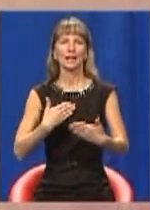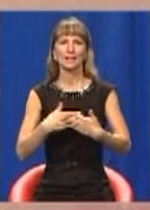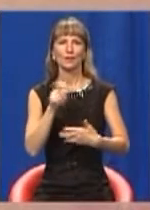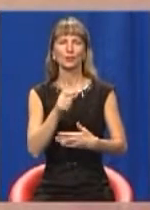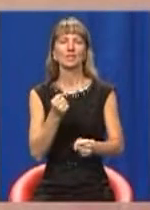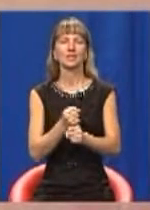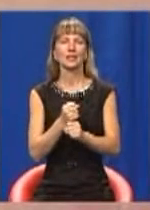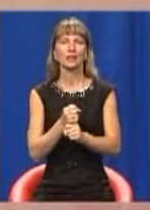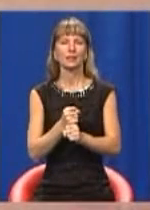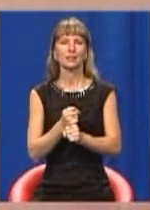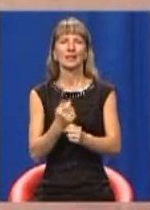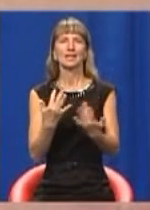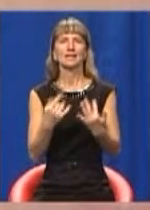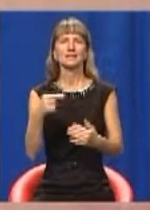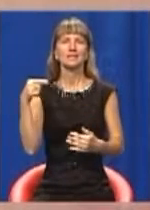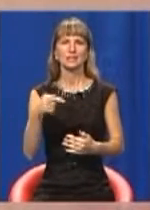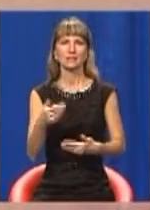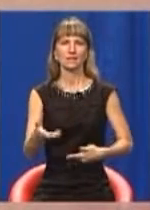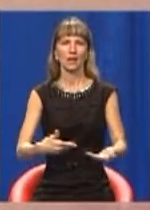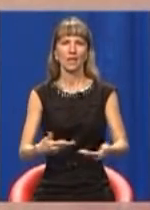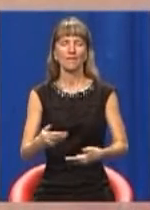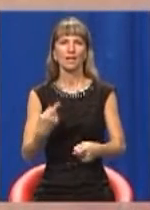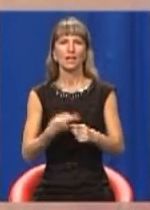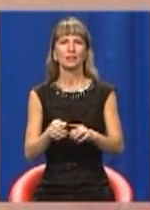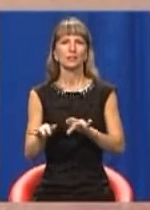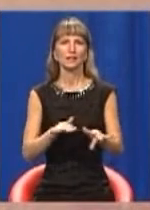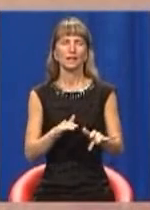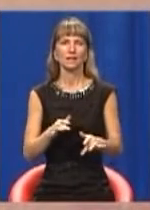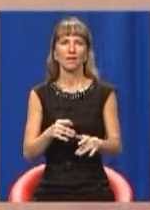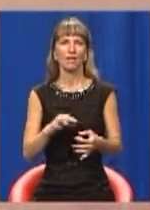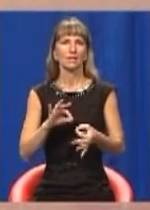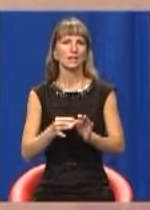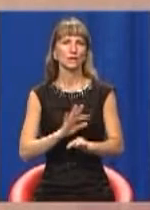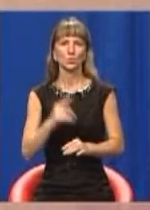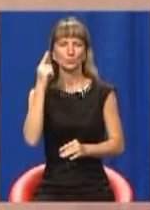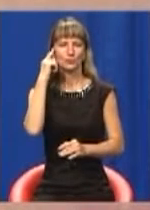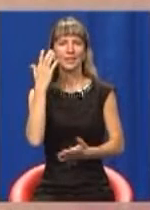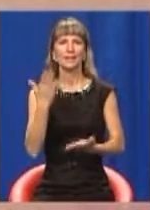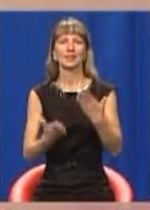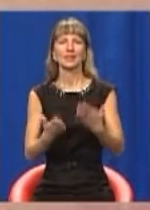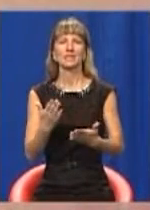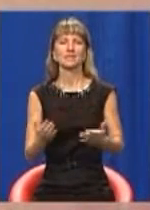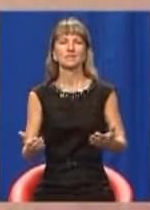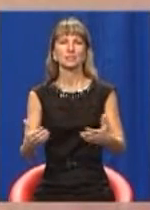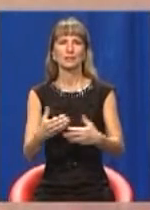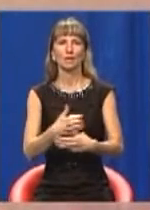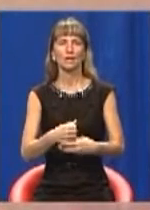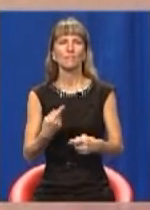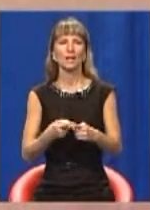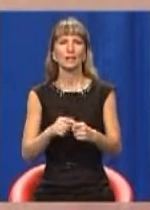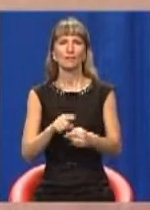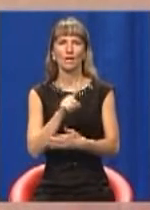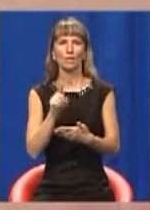день робить як мінімум кілька тисяч кроків. Ця дія не здається якимось складним. Але якщо розібратися в цьому питанні,